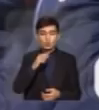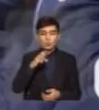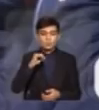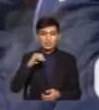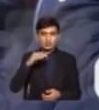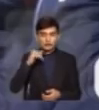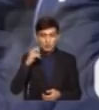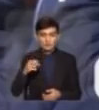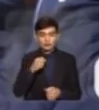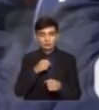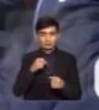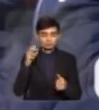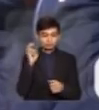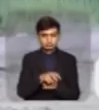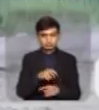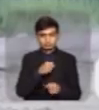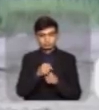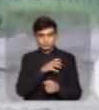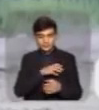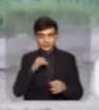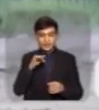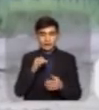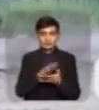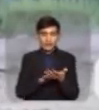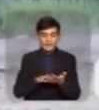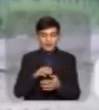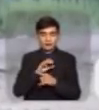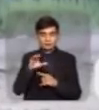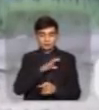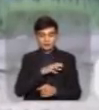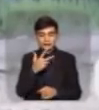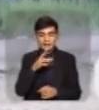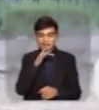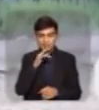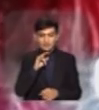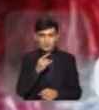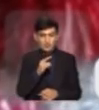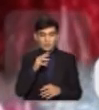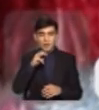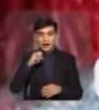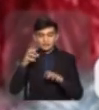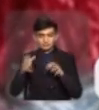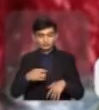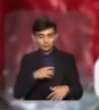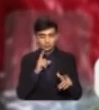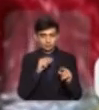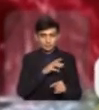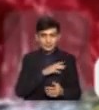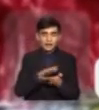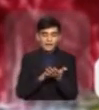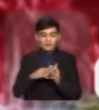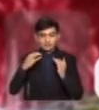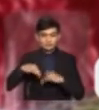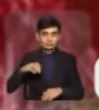угрожать и избивать ее. Ника Васильева обратилась в полицию с заявлением. Тогда он забрал ее трехлетнего сына Максима. Держал в заложниках, требовал забрать